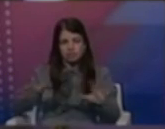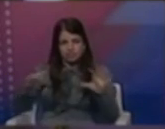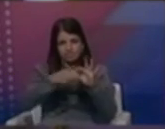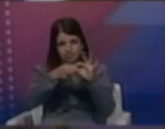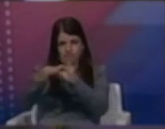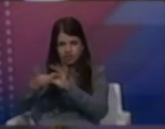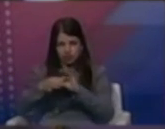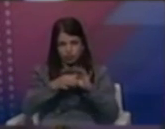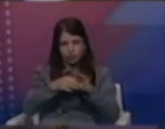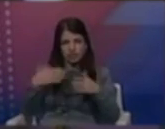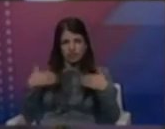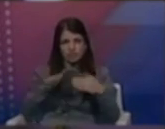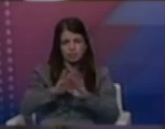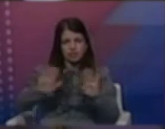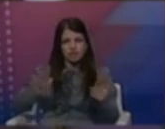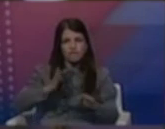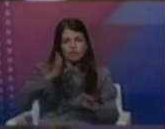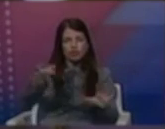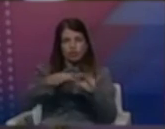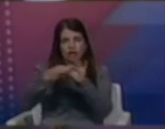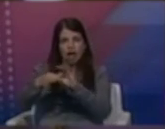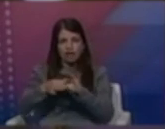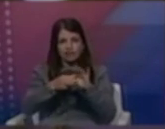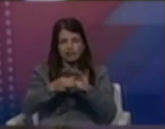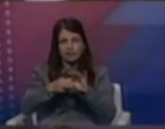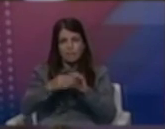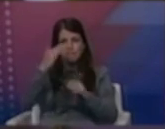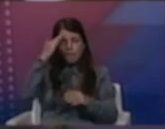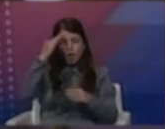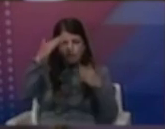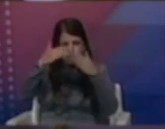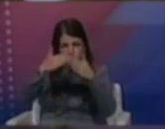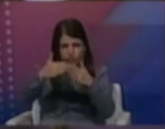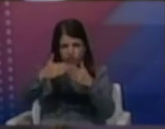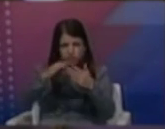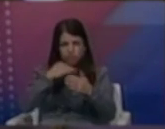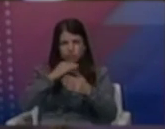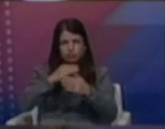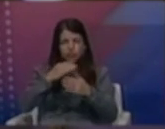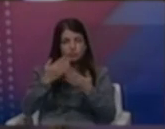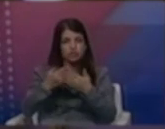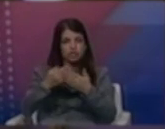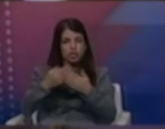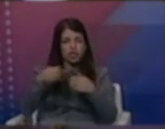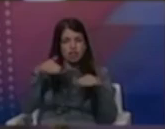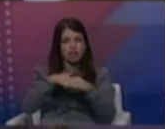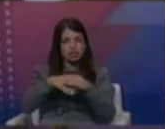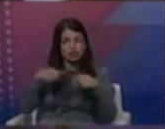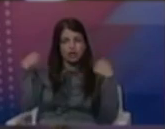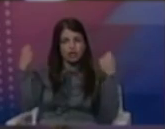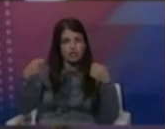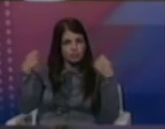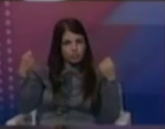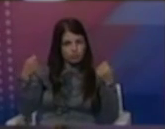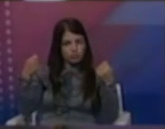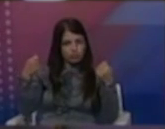ngħaddu, interessati biss fil-futur li għadna. Moħna jinsab iffukat mhux fuq li nirbħu l-elezzjoni kif saret